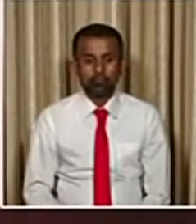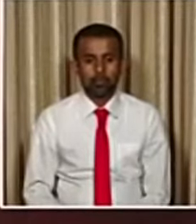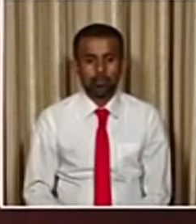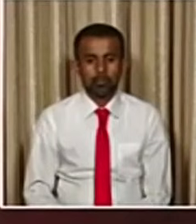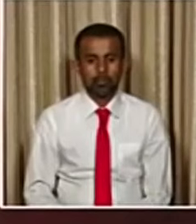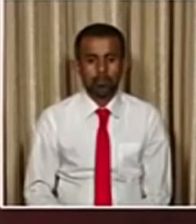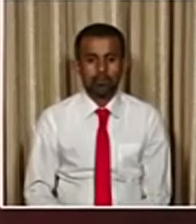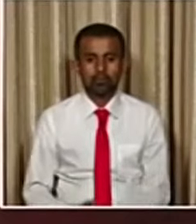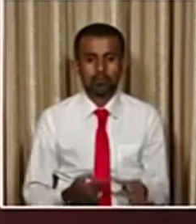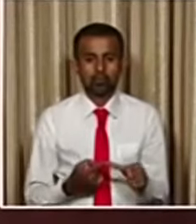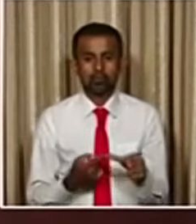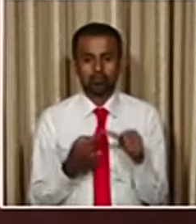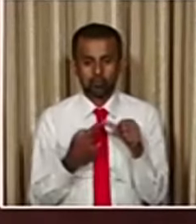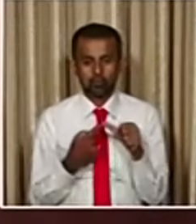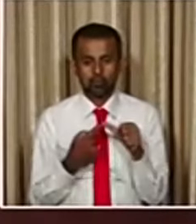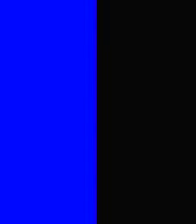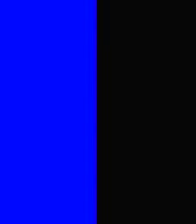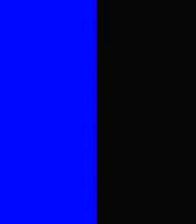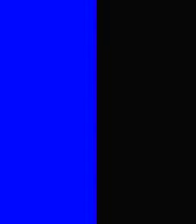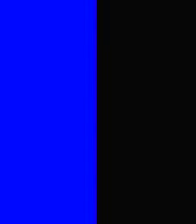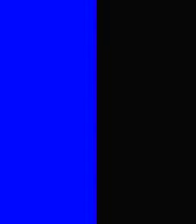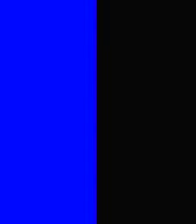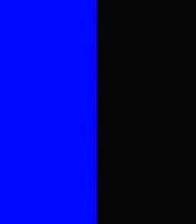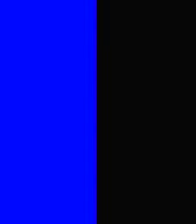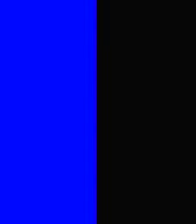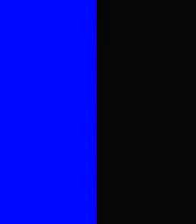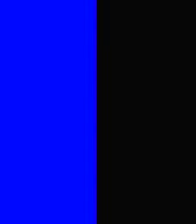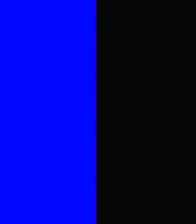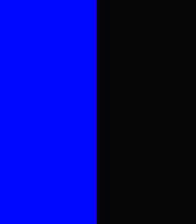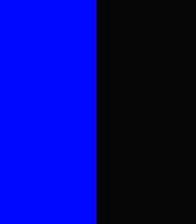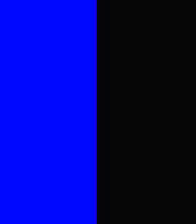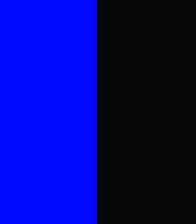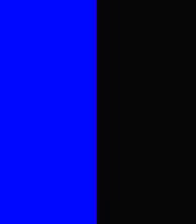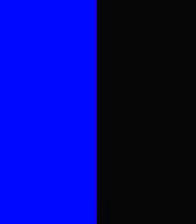ජයසේකර ඔබතුමාගේ උත්තරෙම්ම අනිත් උත්තරේ ආව. මොකද